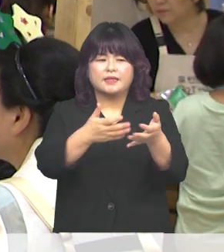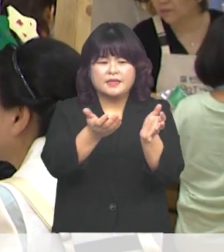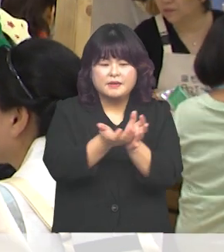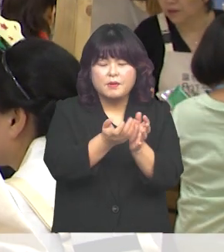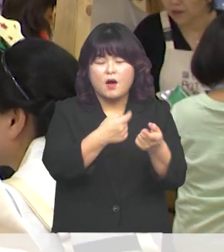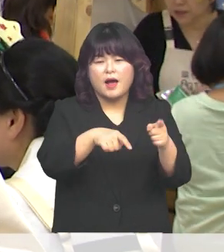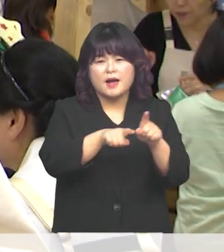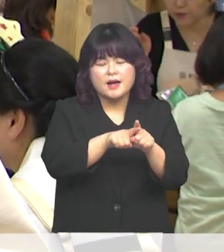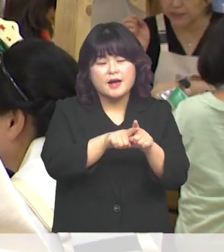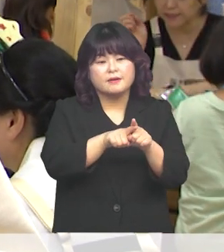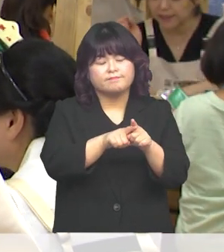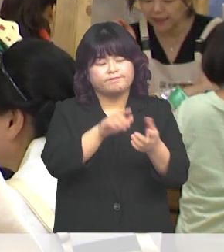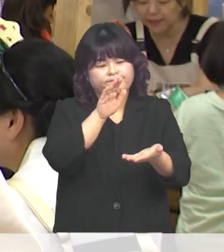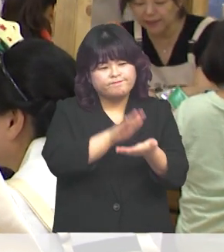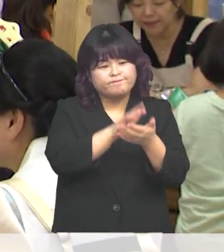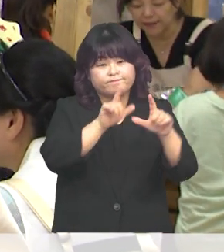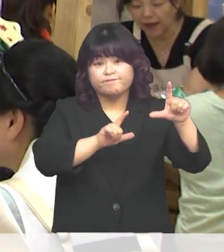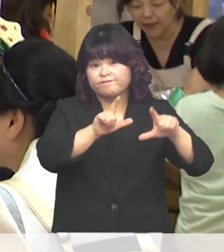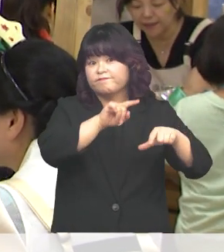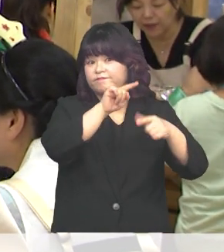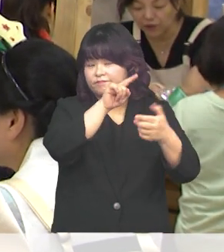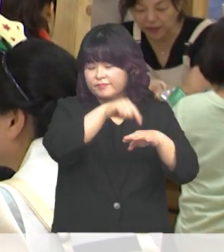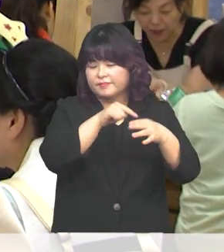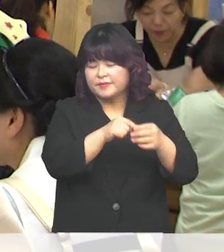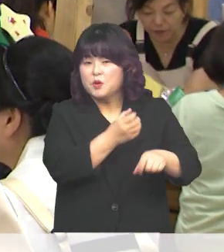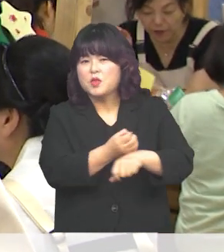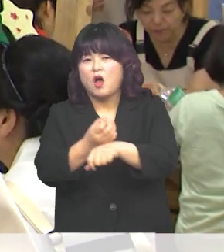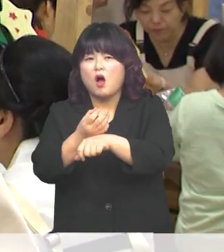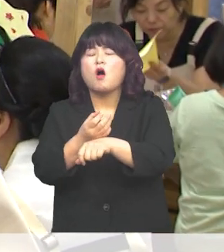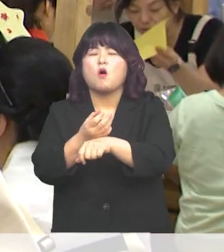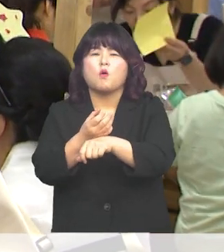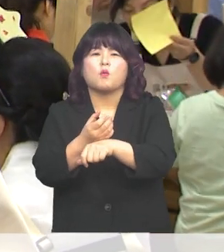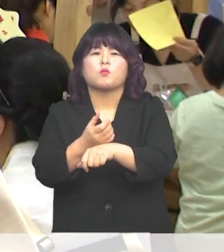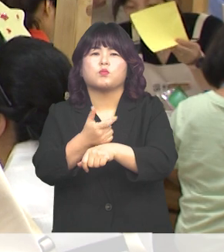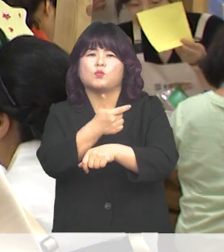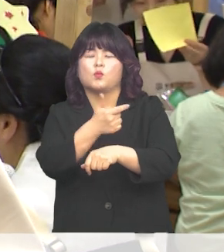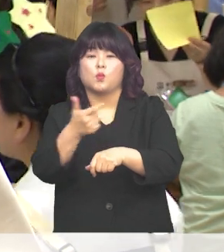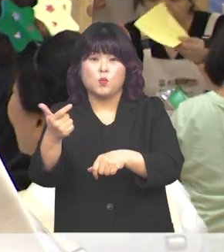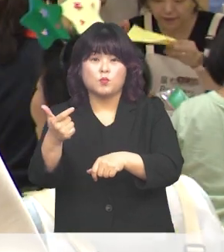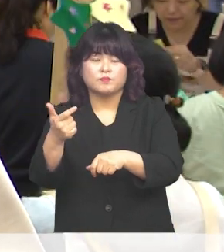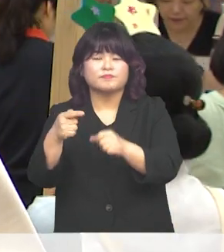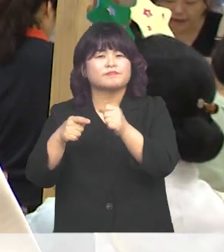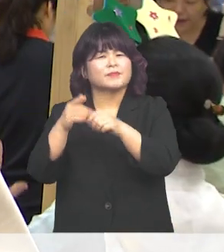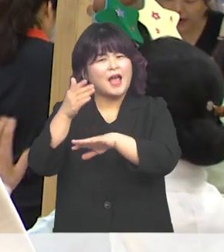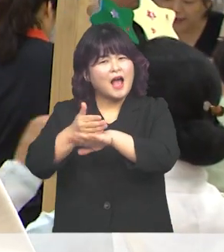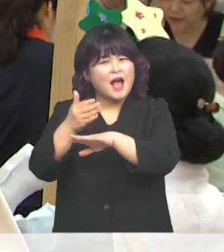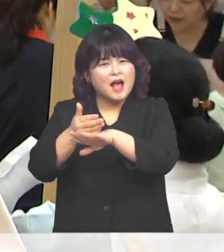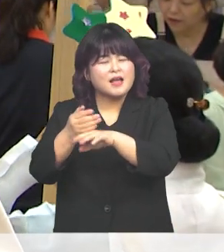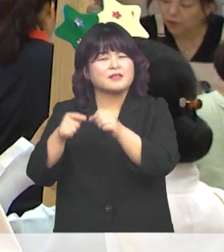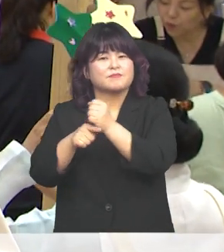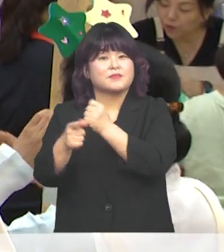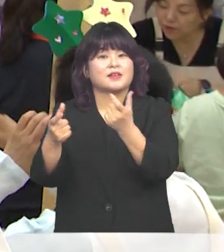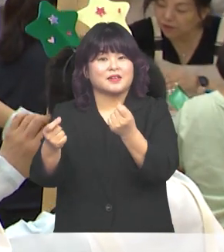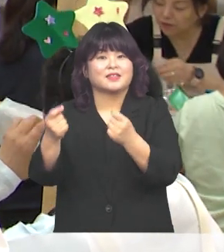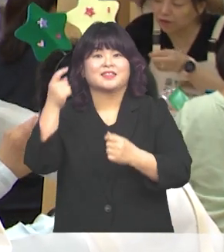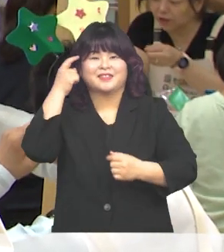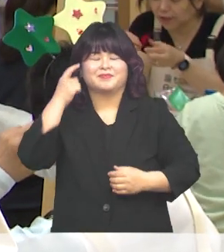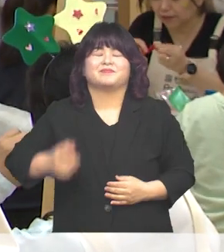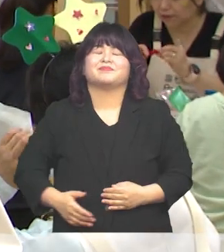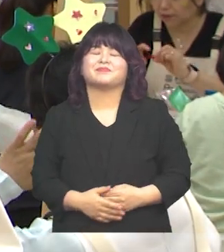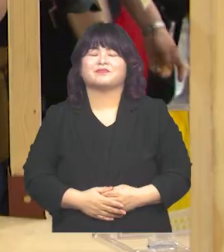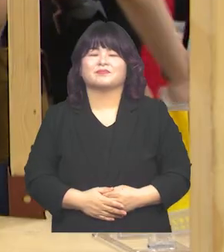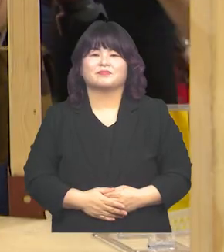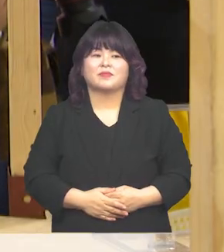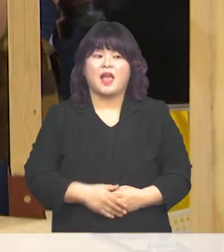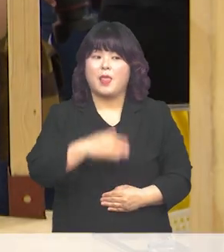팀원들이랑 같이 많은 분들한테 좀 더 전달할 수 있는 것 같아가지고 그런 뭔가 감사한 의미가 좀 담아져